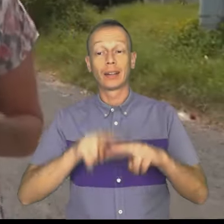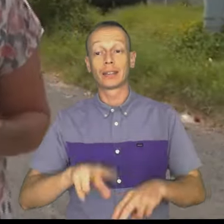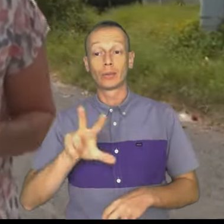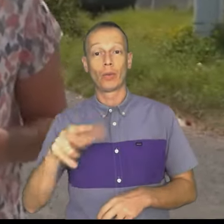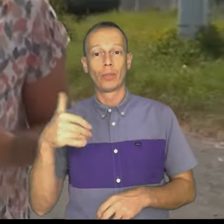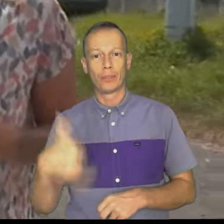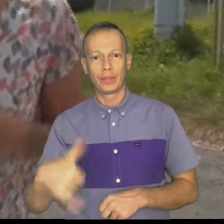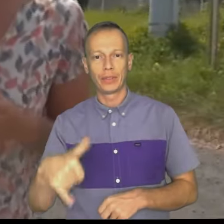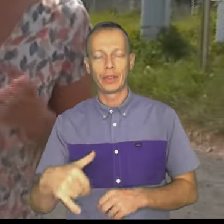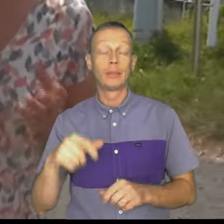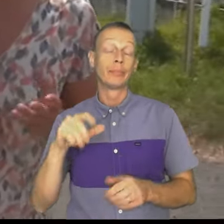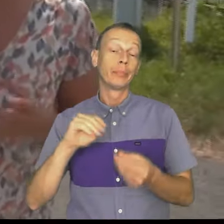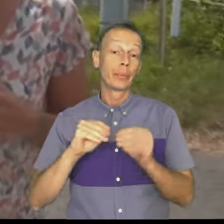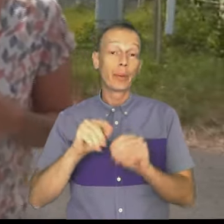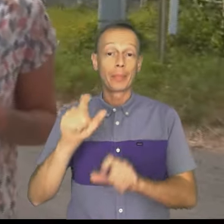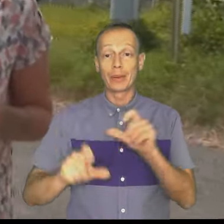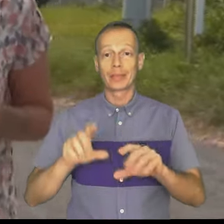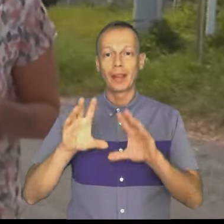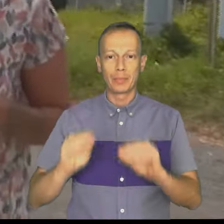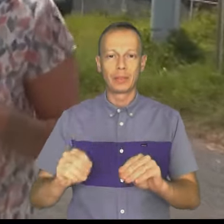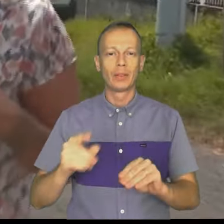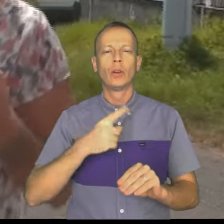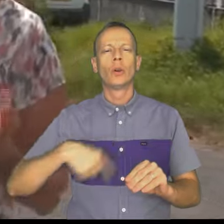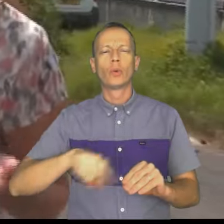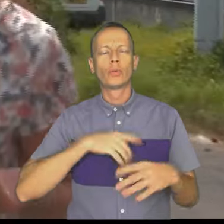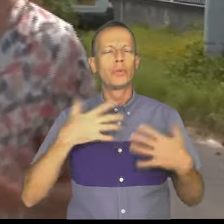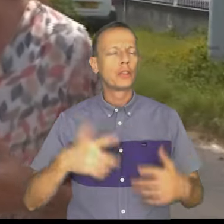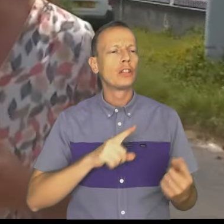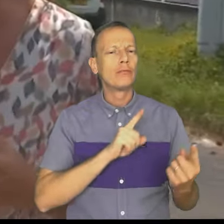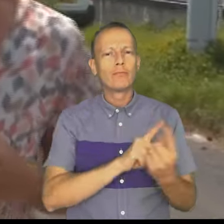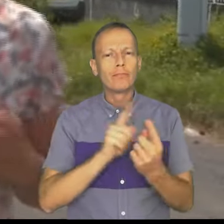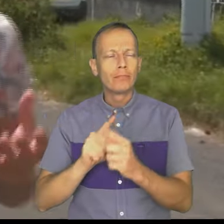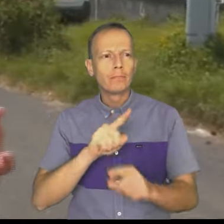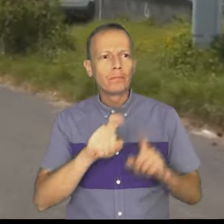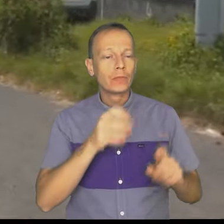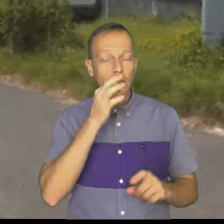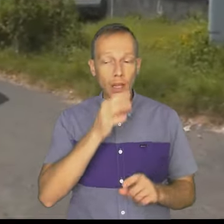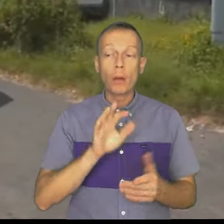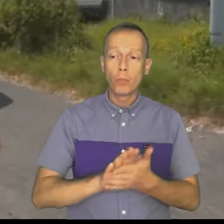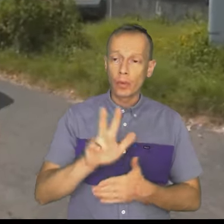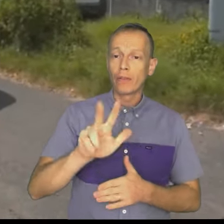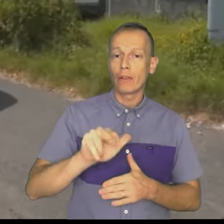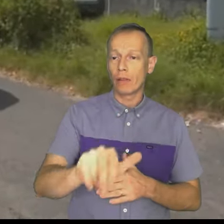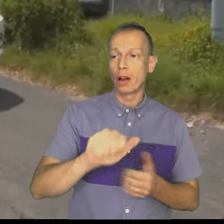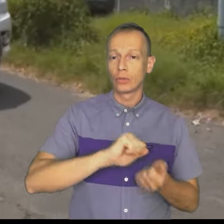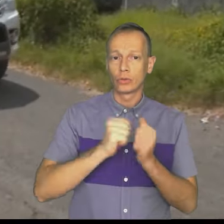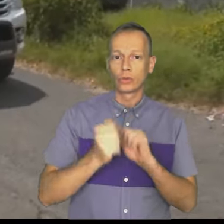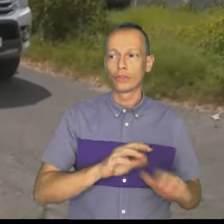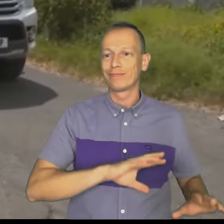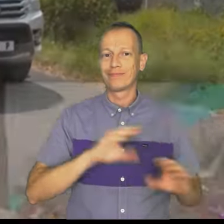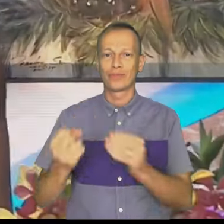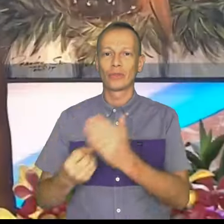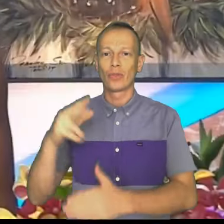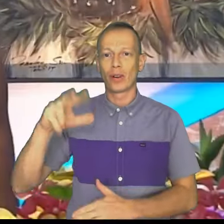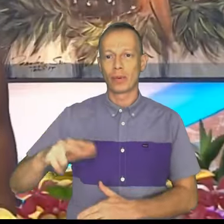concerne les habitants. En effet, nous avons fait un petit peu le tour et on leur a promis un relongement. Mais pour l'instant, on n'en aura rien proposé de concret.